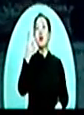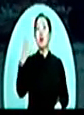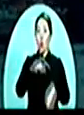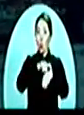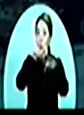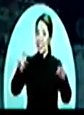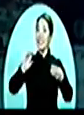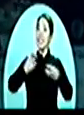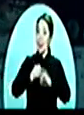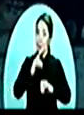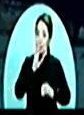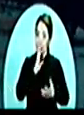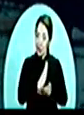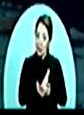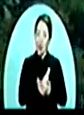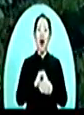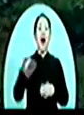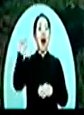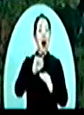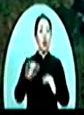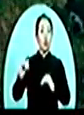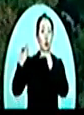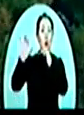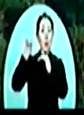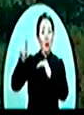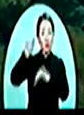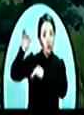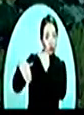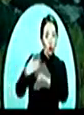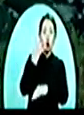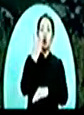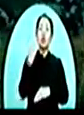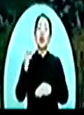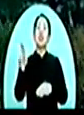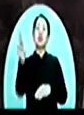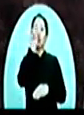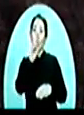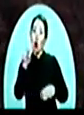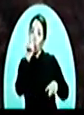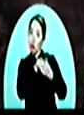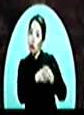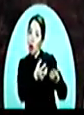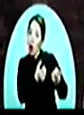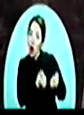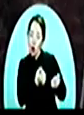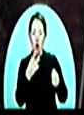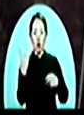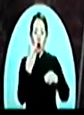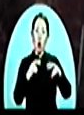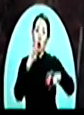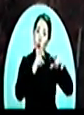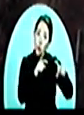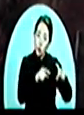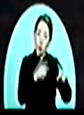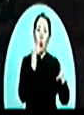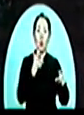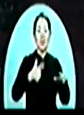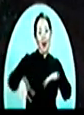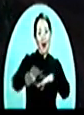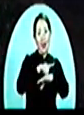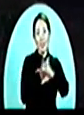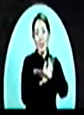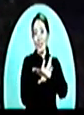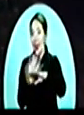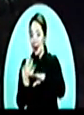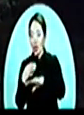2020-2025 оны хооронд хэрэгжүүлнэ. Азийн хөгжлийн банкны 42 сая Америк долларын хөрөнгөөр хүнсний ногооны үйлдвэрлэл, усалгаатай